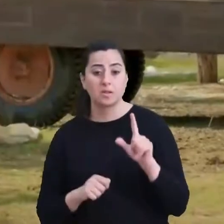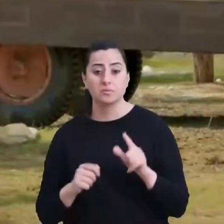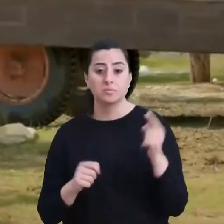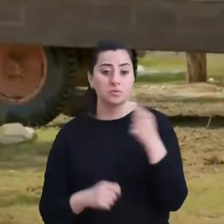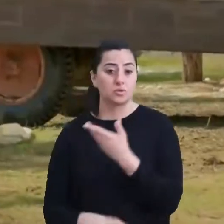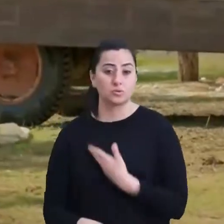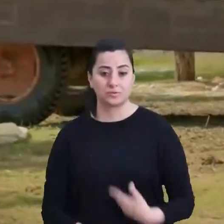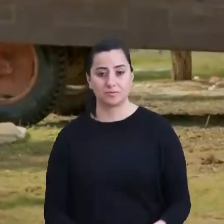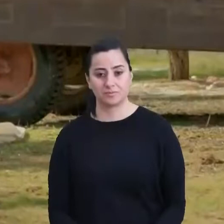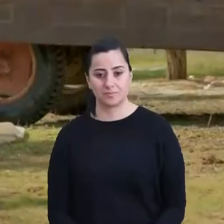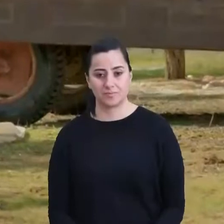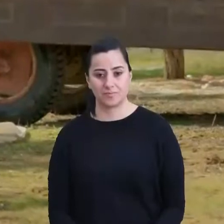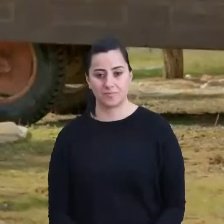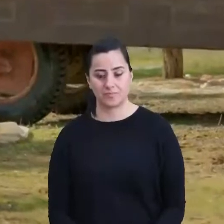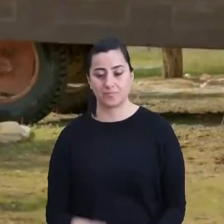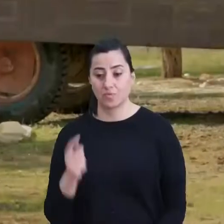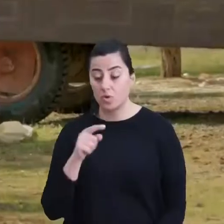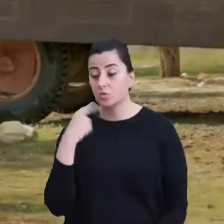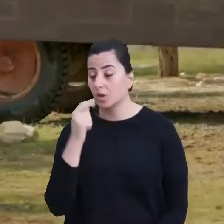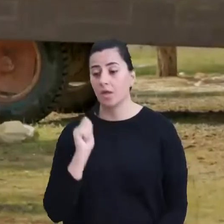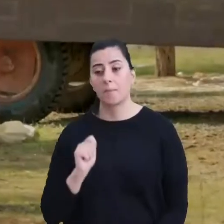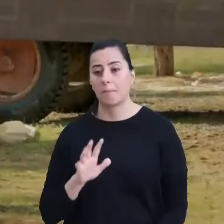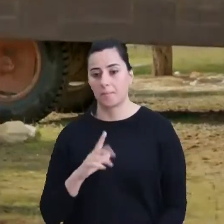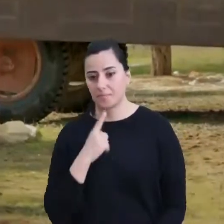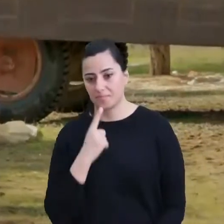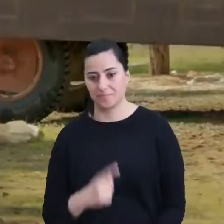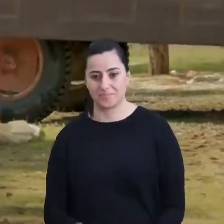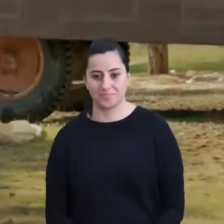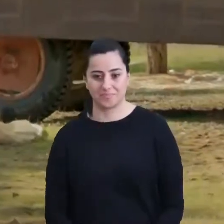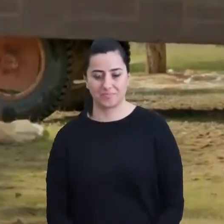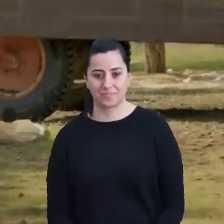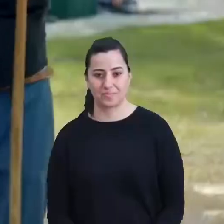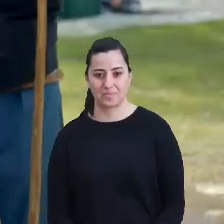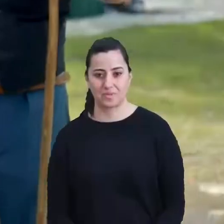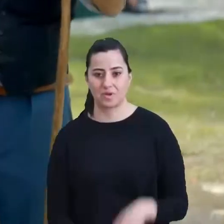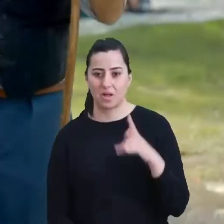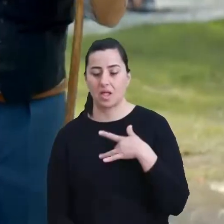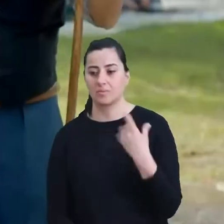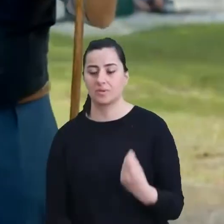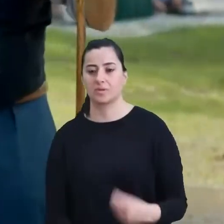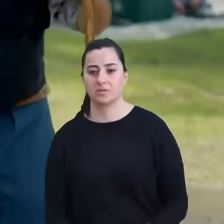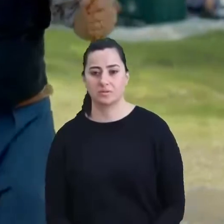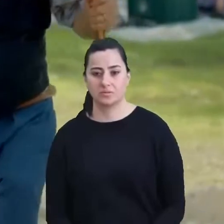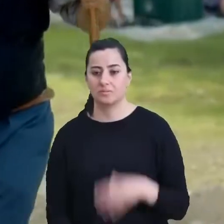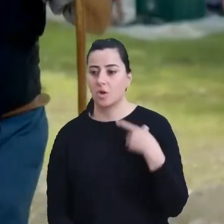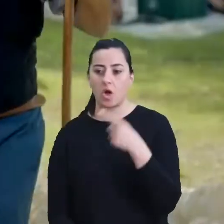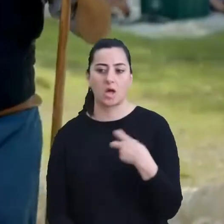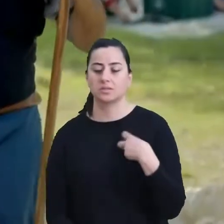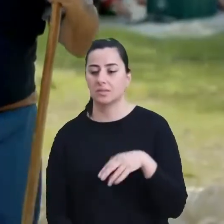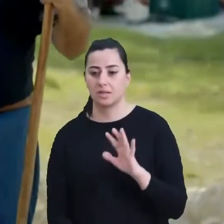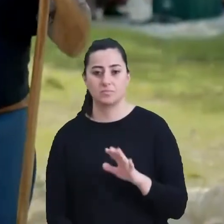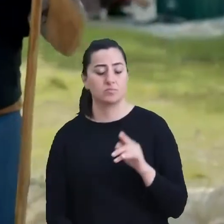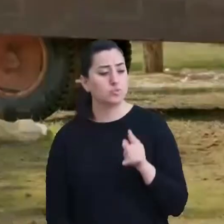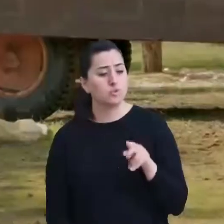toplanan zeytinleri kasalara dolduruyor. Evet, işte bu yüzden yapamam Sebastian. Gonca arkasından gelip yanına geçti. Hicabi bir elinde sopa, bir